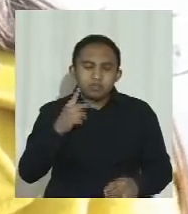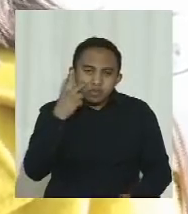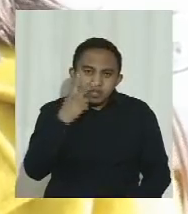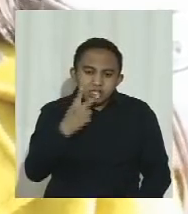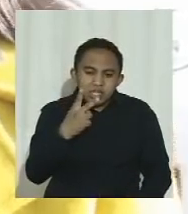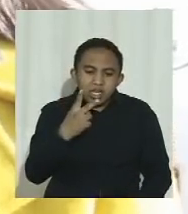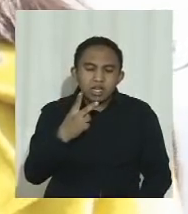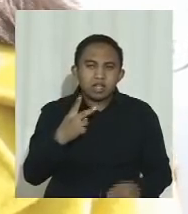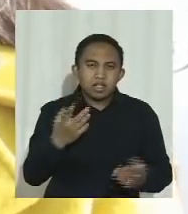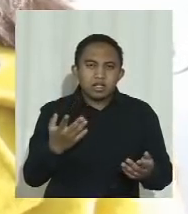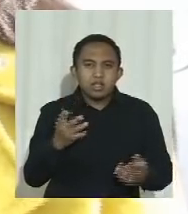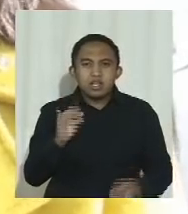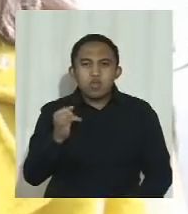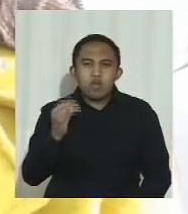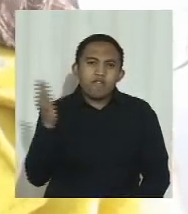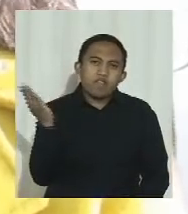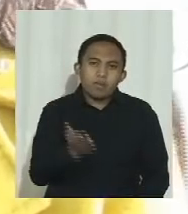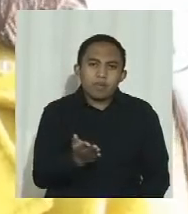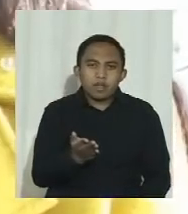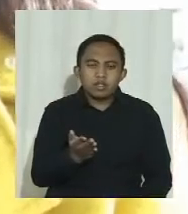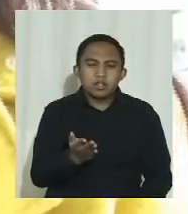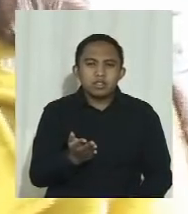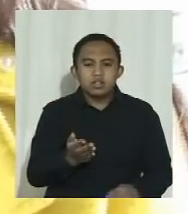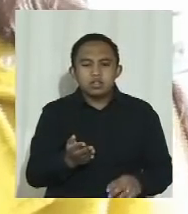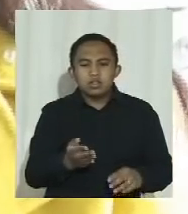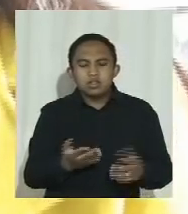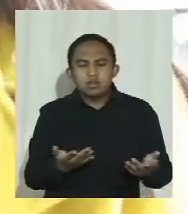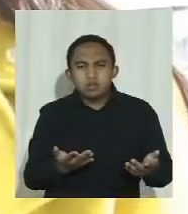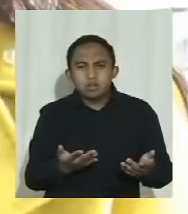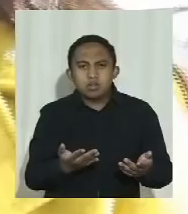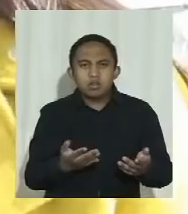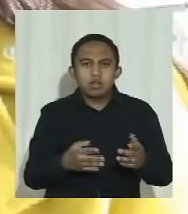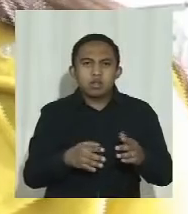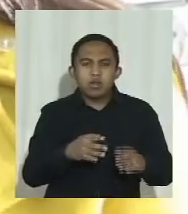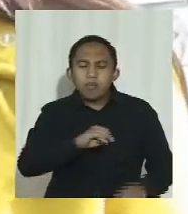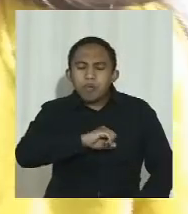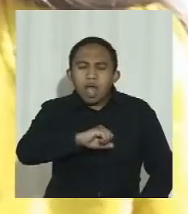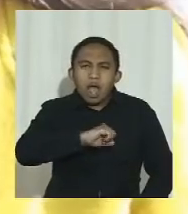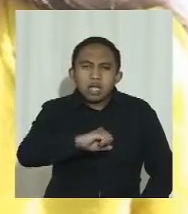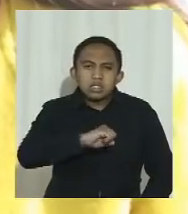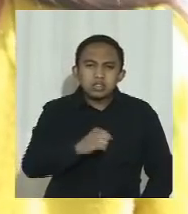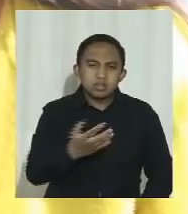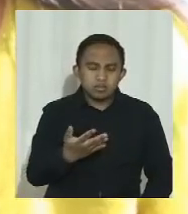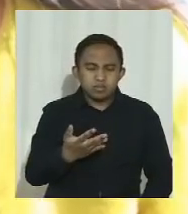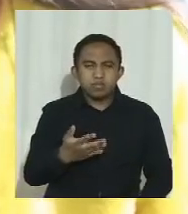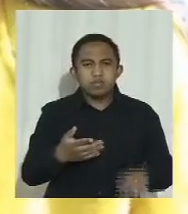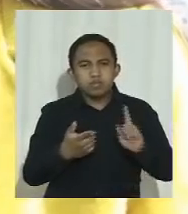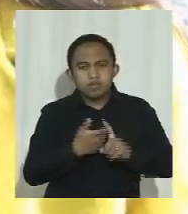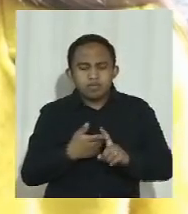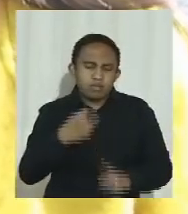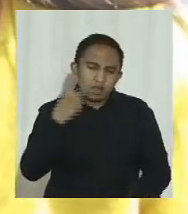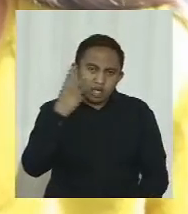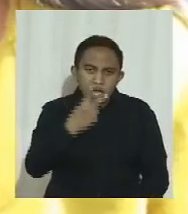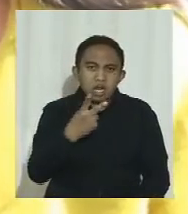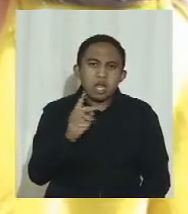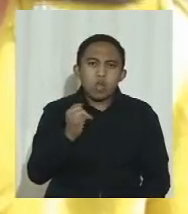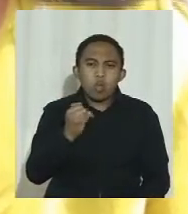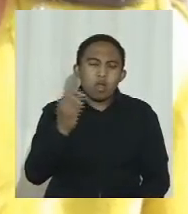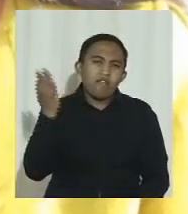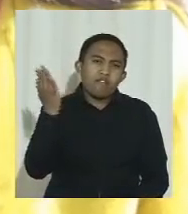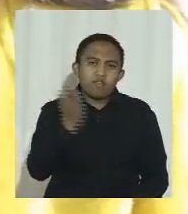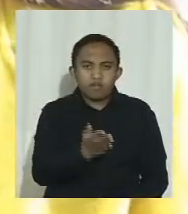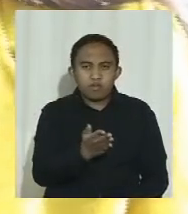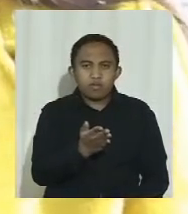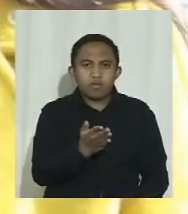fijerevana ireo fepetra entina hiarovana amin'ny loza an'ireo mpiasa izany, dia ihany koa ny fijerevana ireo fepetra